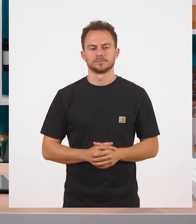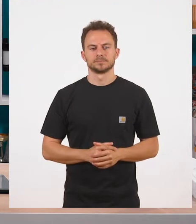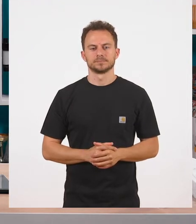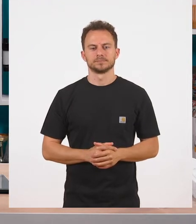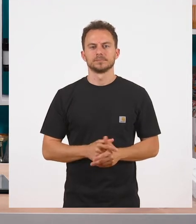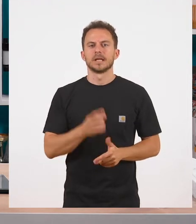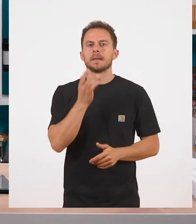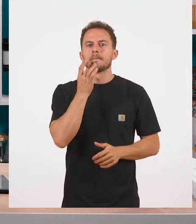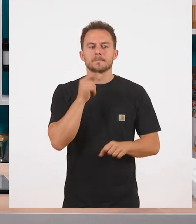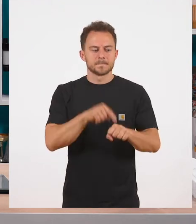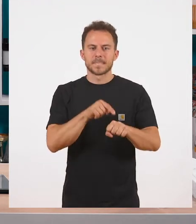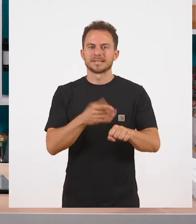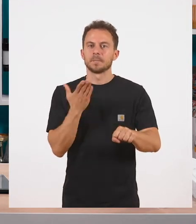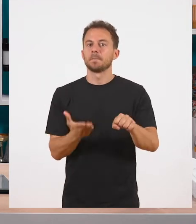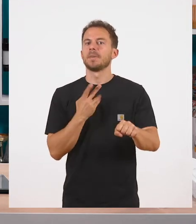Μάζα πέτρας